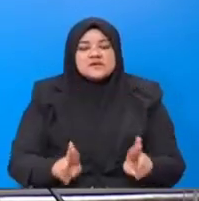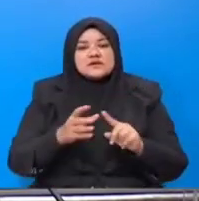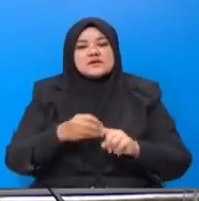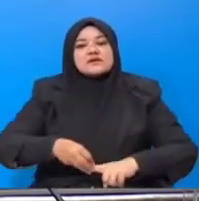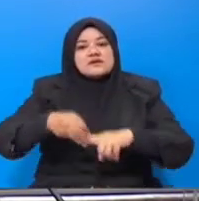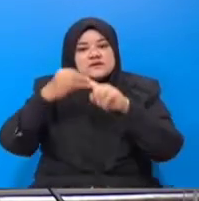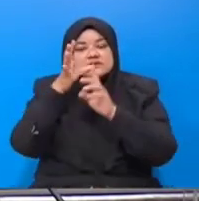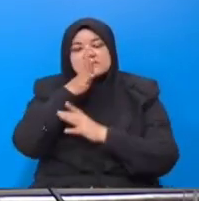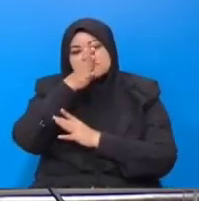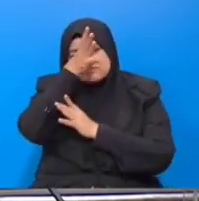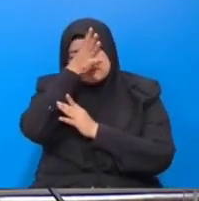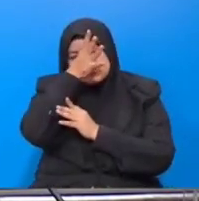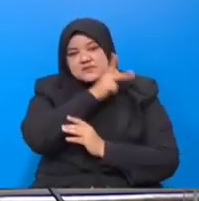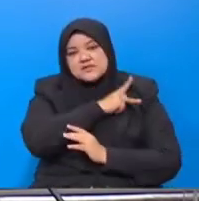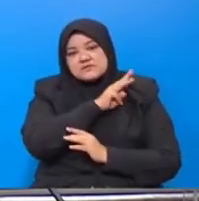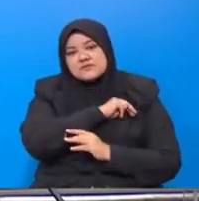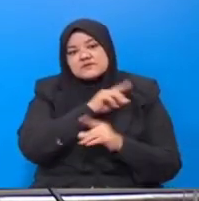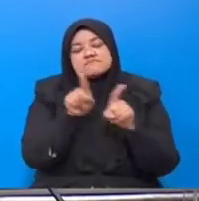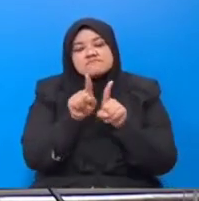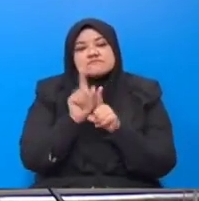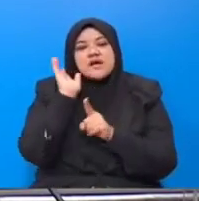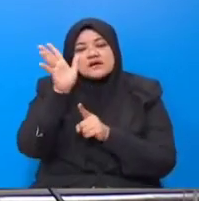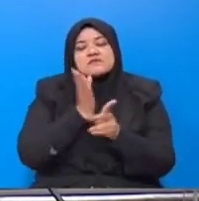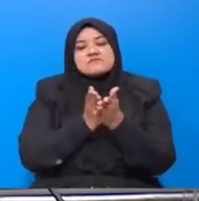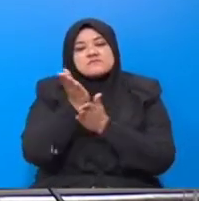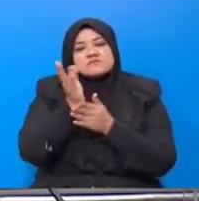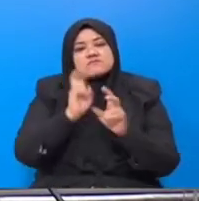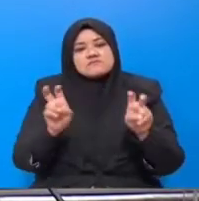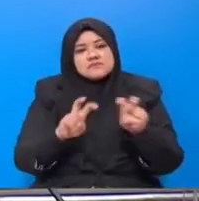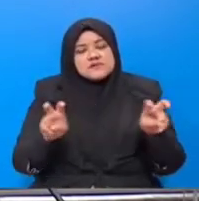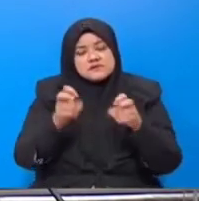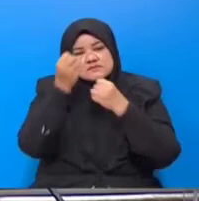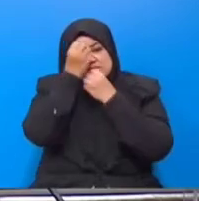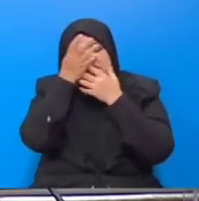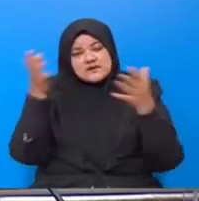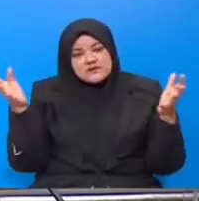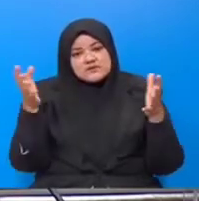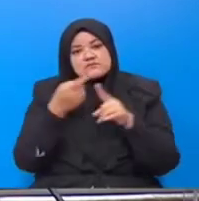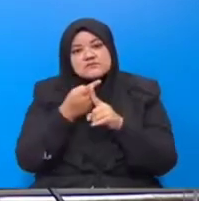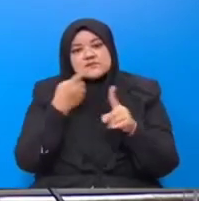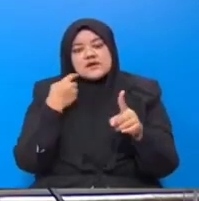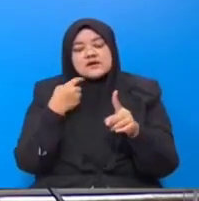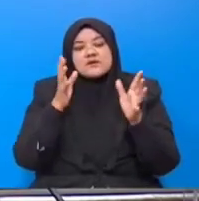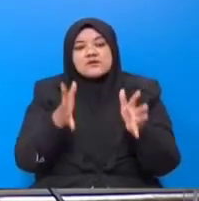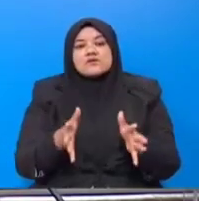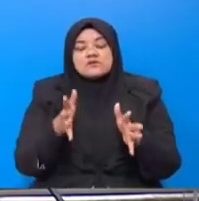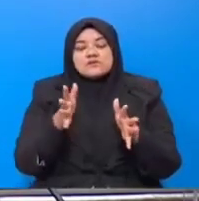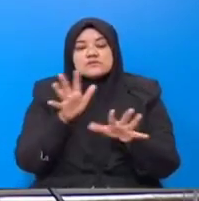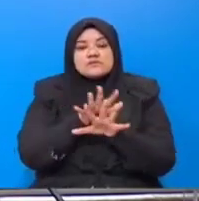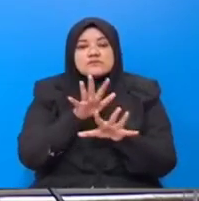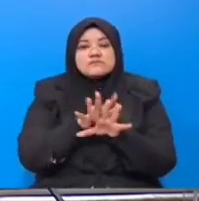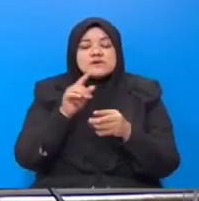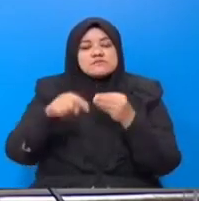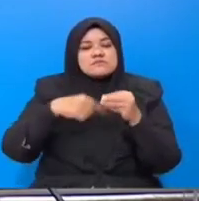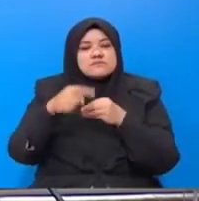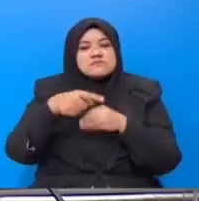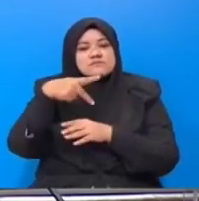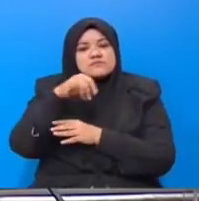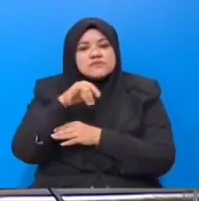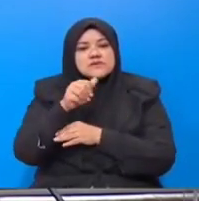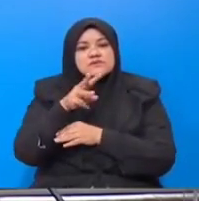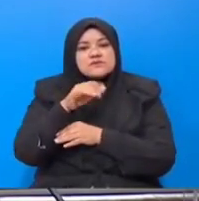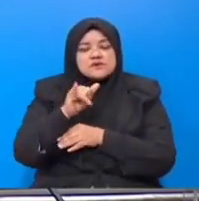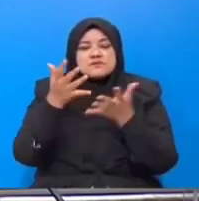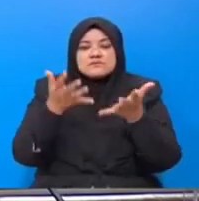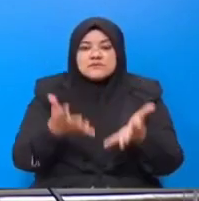khususnya Ibu baper Kementerian truk akan terus meneliti maklum balas daripada orang ramai mengenai piawaian berat